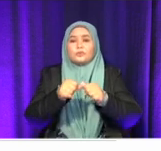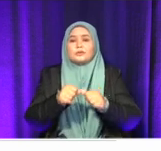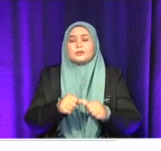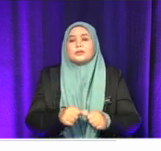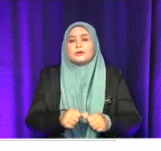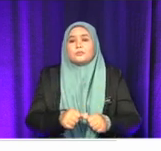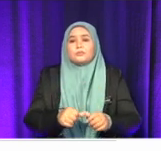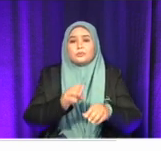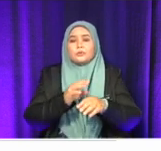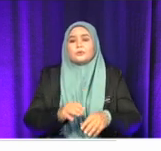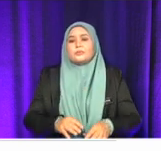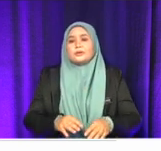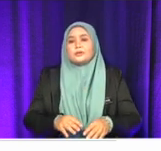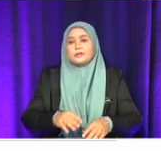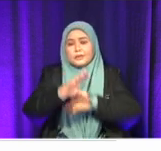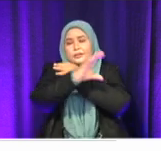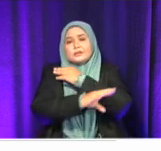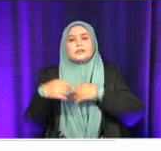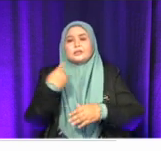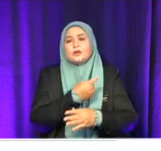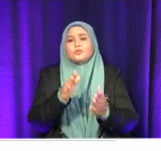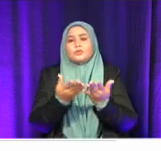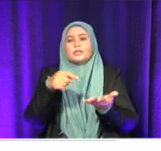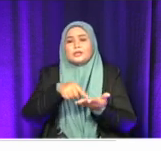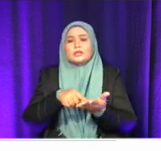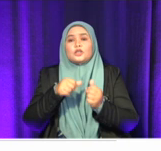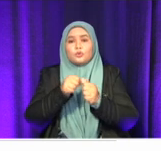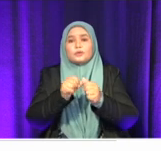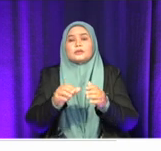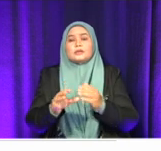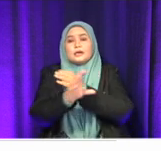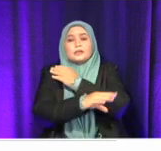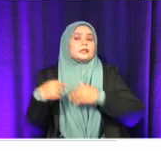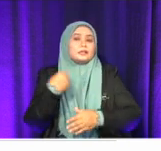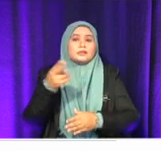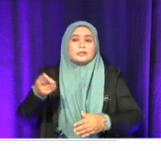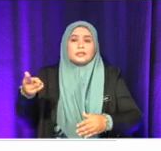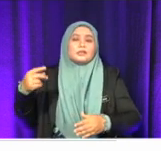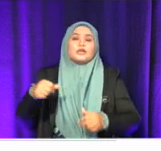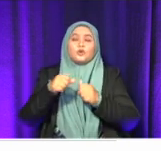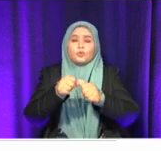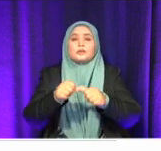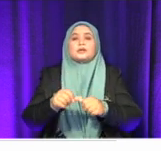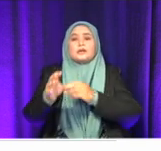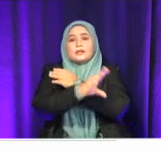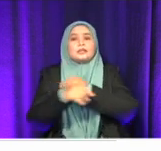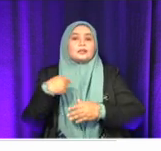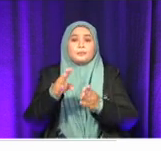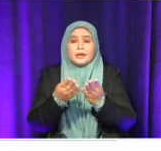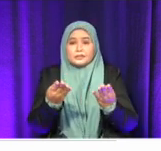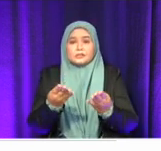buku-buku ini masih mengikut kita punya eee negara kita sejarahnya ikut negara kita bahasanya bahasa